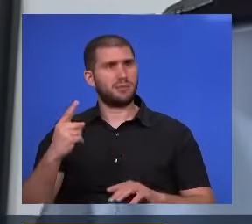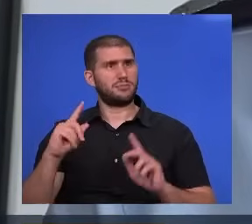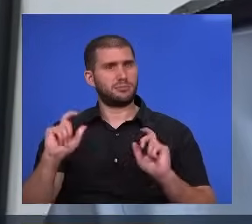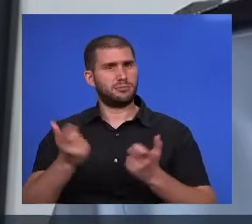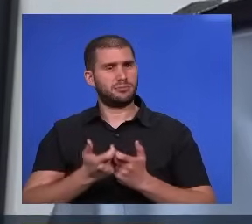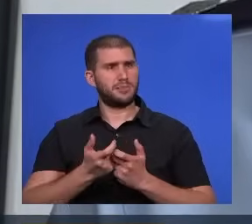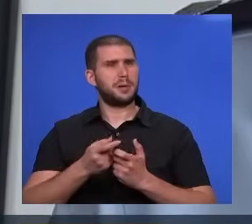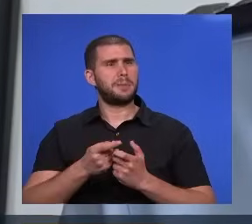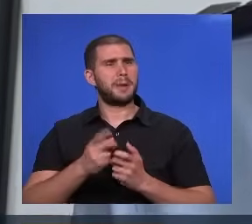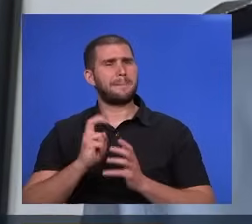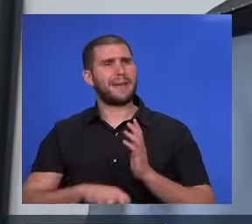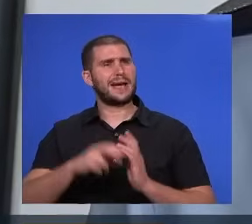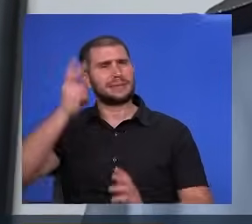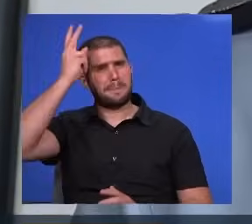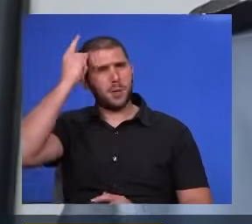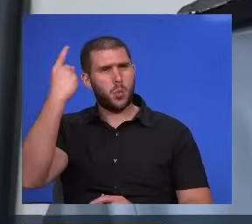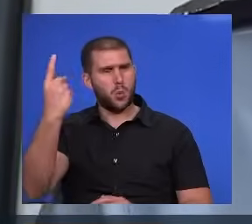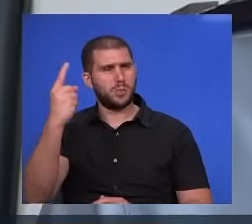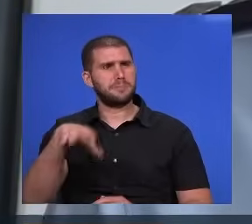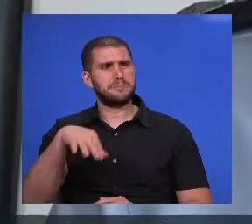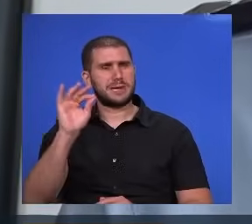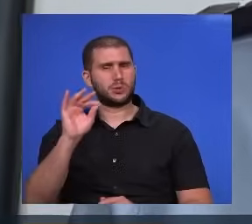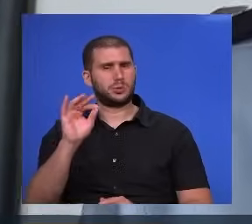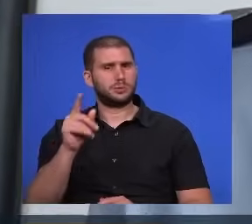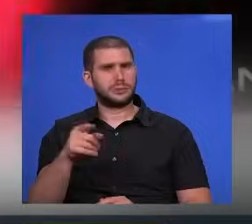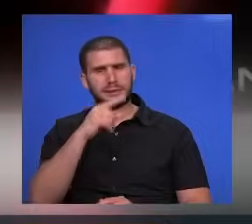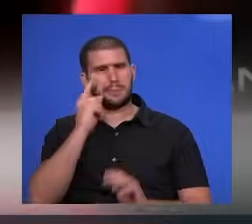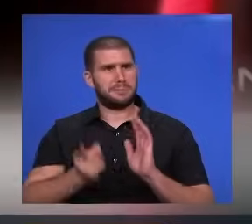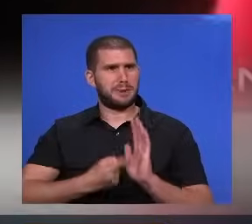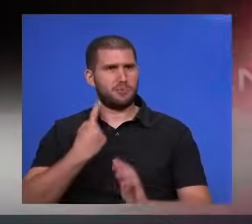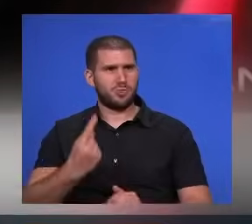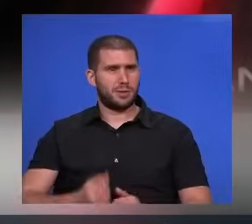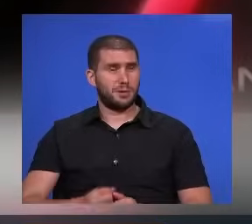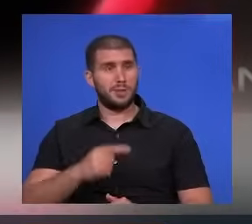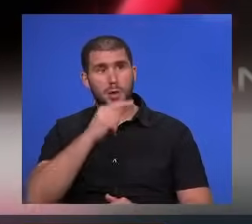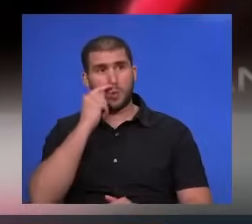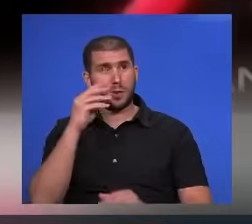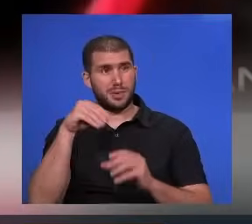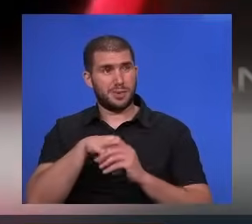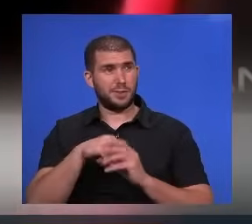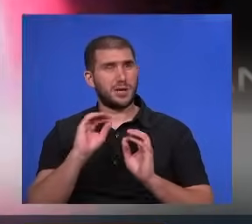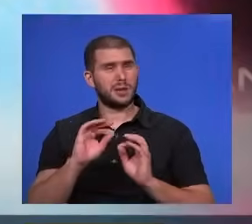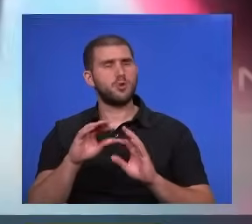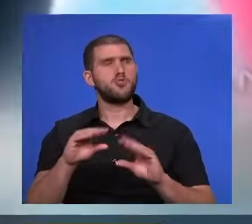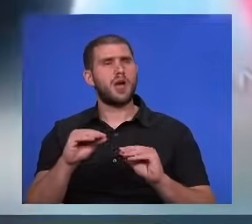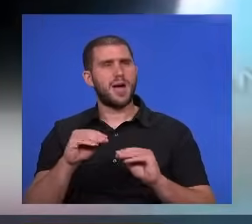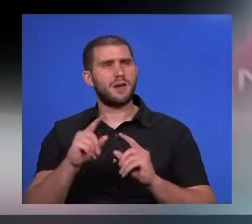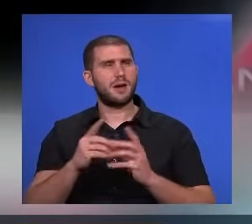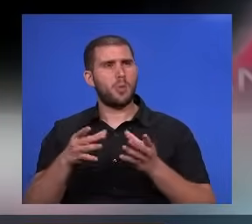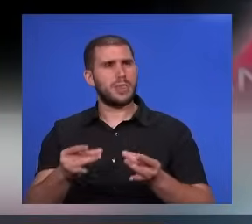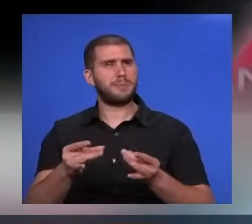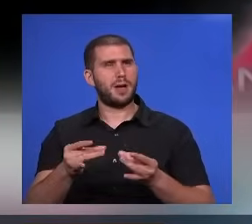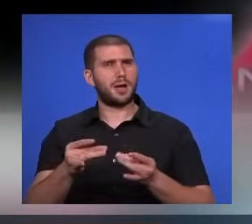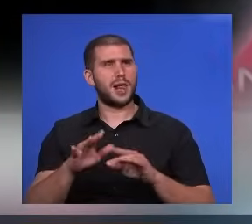נתפס במכס בפרו, שם נמצא סם לראשונה. הקוקאין שהיה בתצורה של שעבה הודבק אל חלקו הפנימי